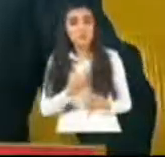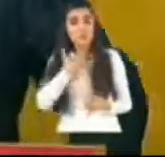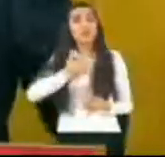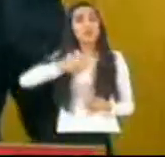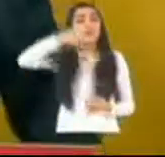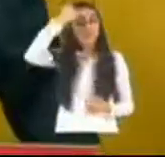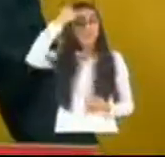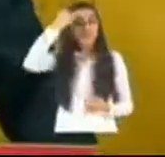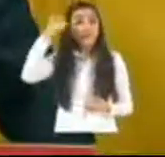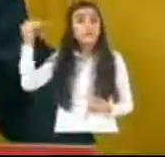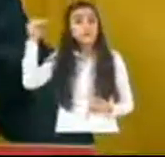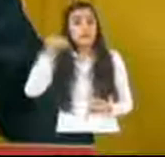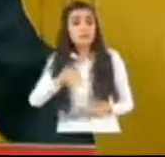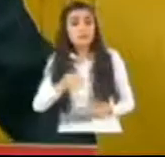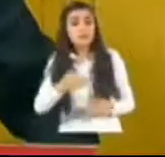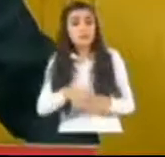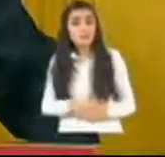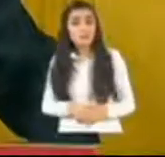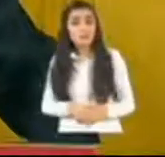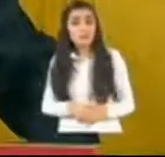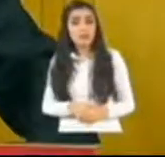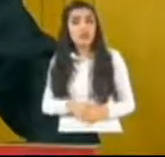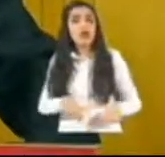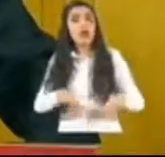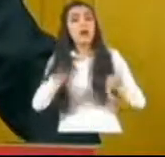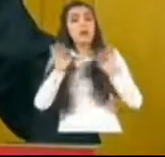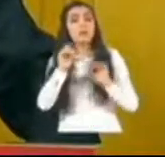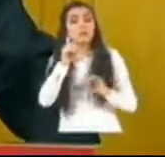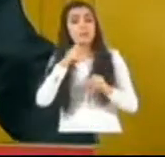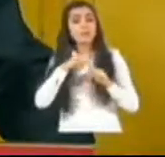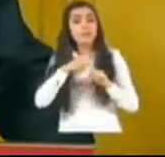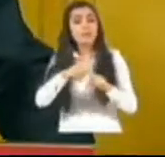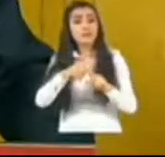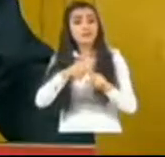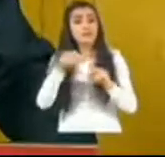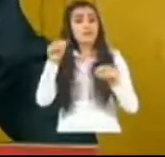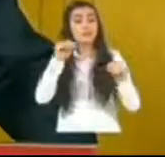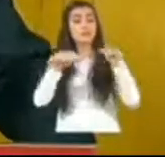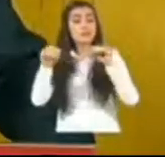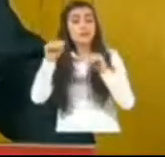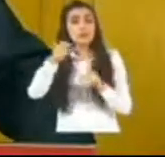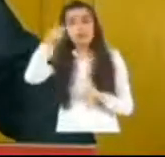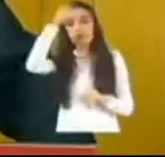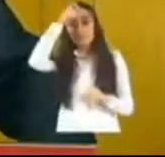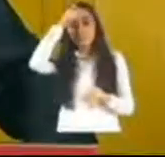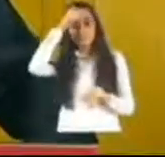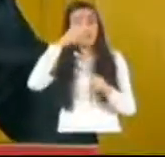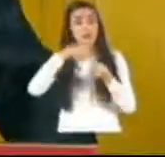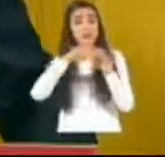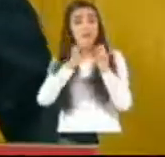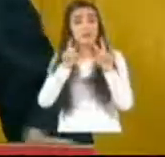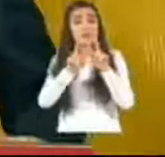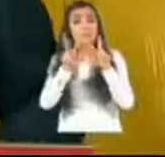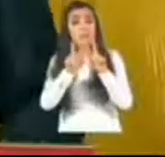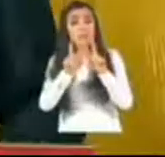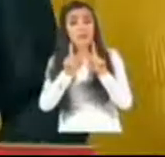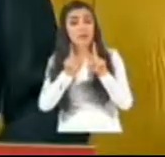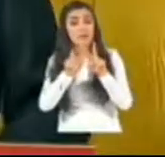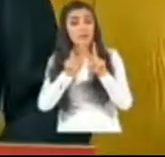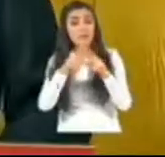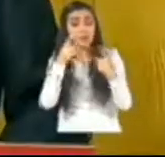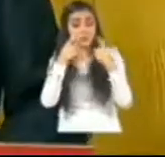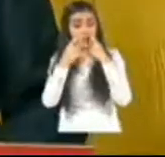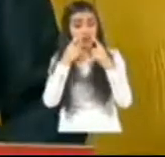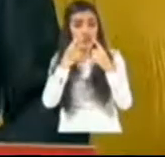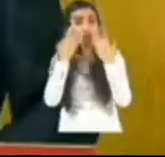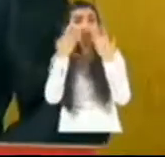İdam cezasının getirilmesi, hazırlanacak teklif veya tasarının Türkiye Büyük Millet Meclisi'nde